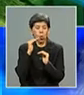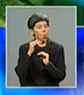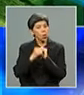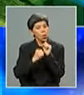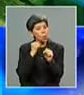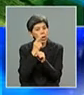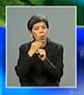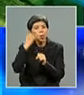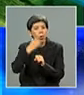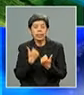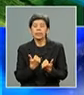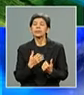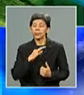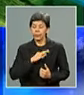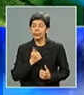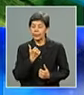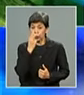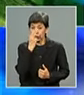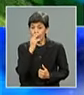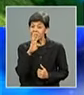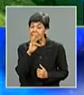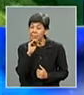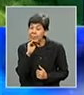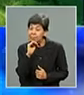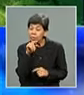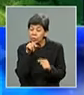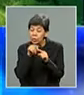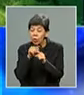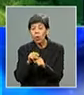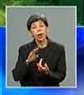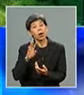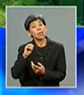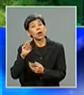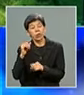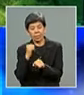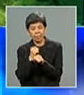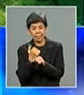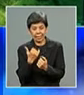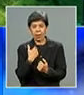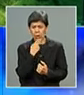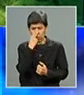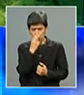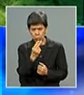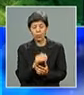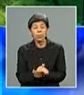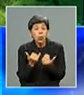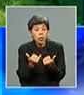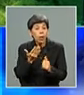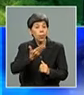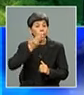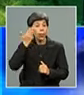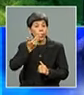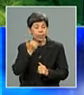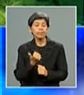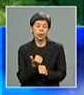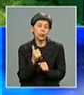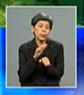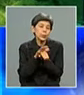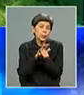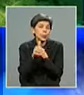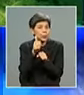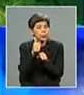ซึ่งวันนี้ครับยังโชคดีครับค่าที่เห็น40ไมโครกรัมต่อลูกบาศก์นี้ต่อลูกบาศก์เมตรเนี่ยครับชี้ว่าวันนี้ครับคุณภาพอากาศยังอยู่ในเกณฑ์ดีอยู่นะ